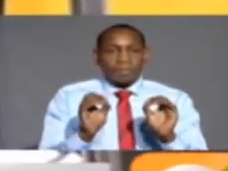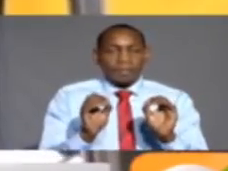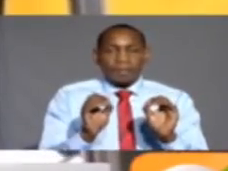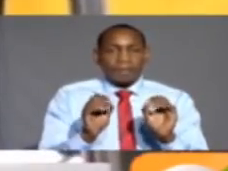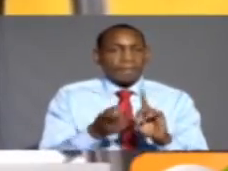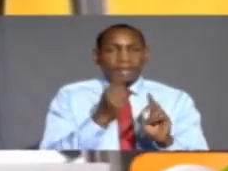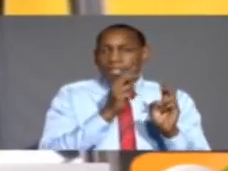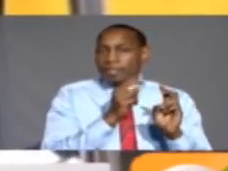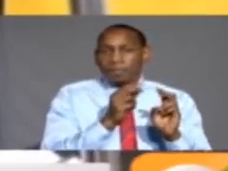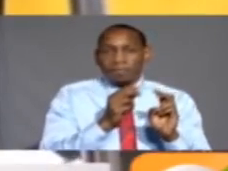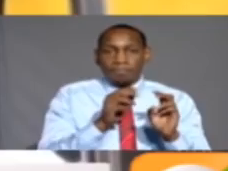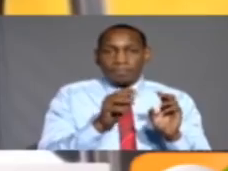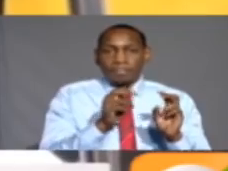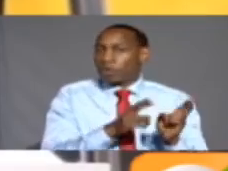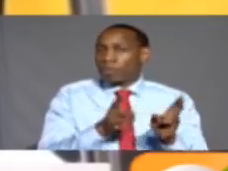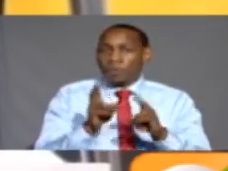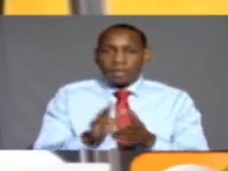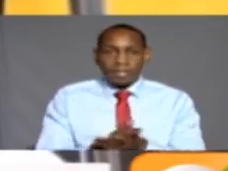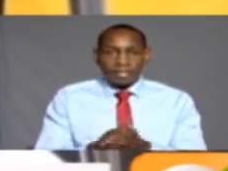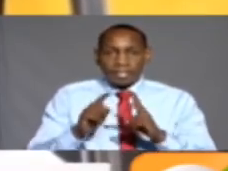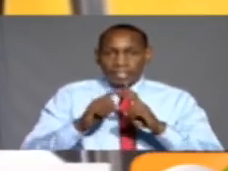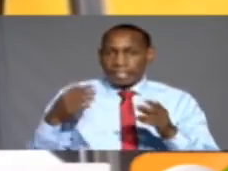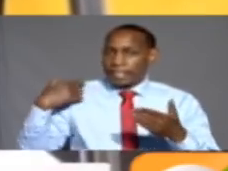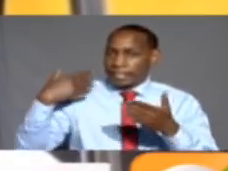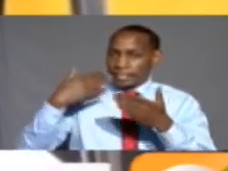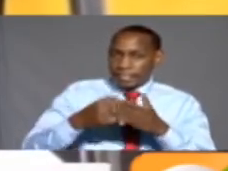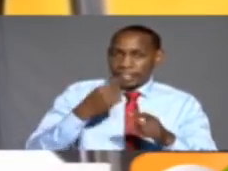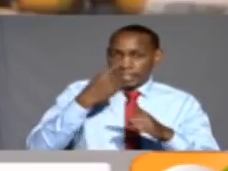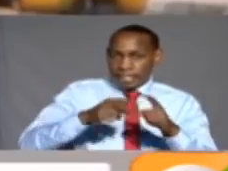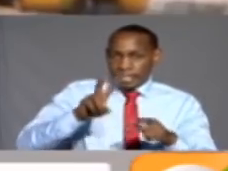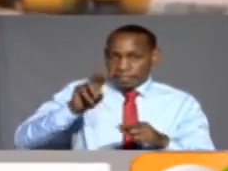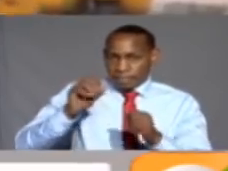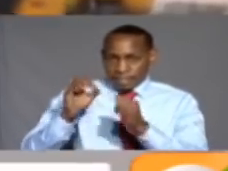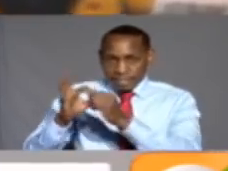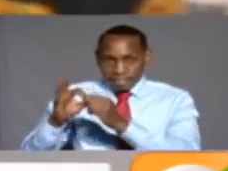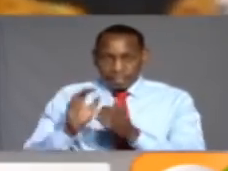Mimi nilianza since tangu 2013.